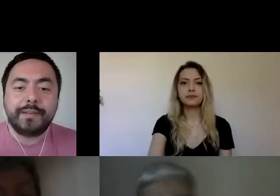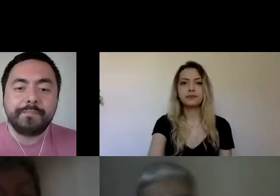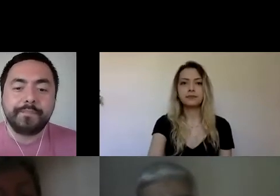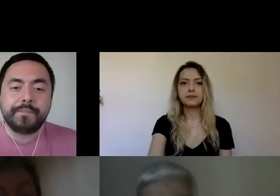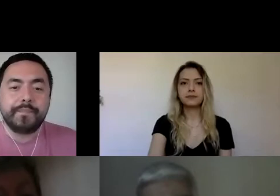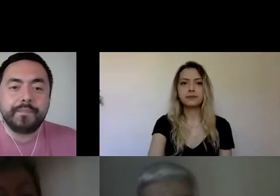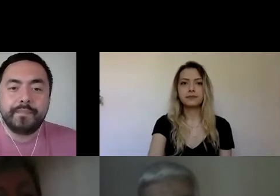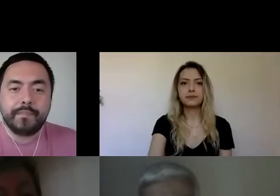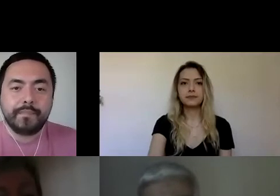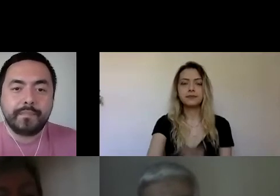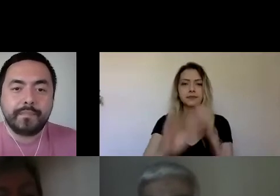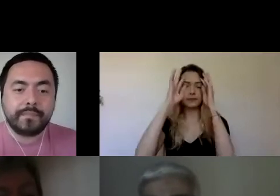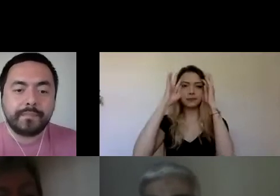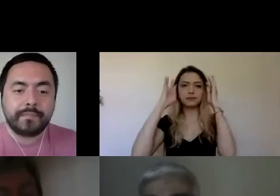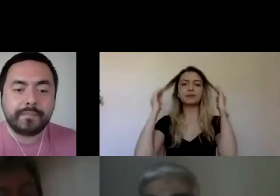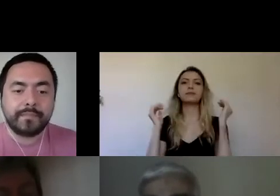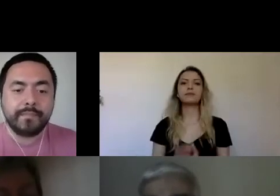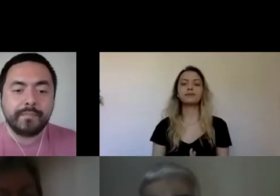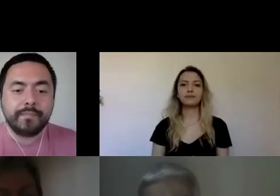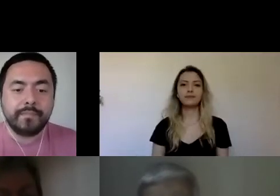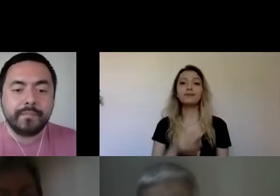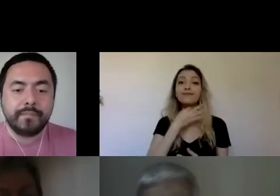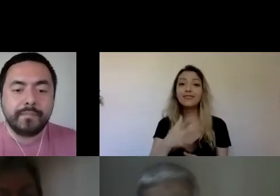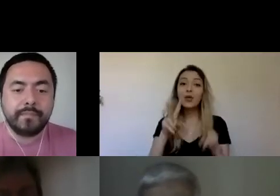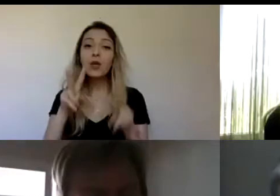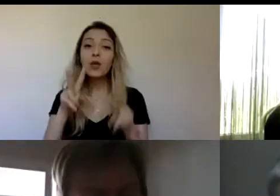Adem. Teşekkürler Murat.